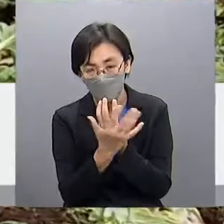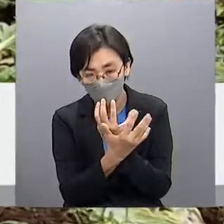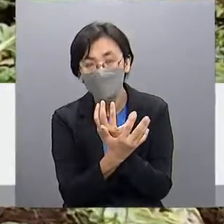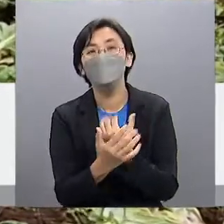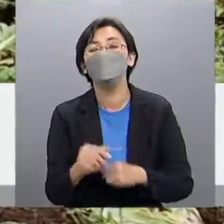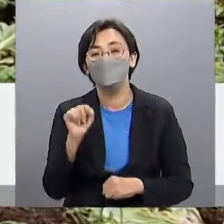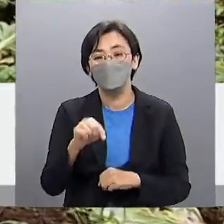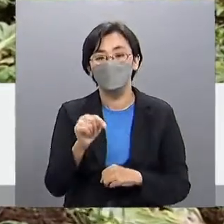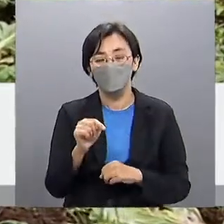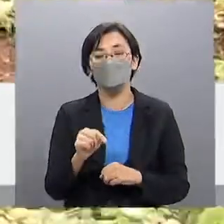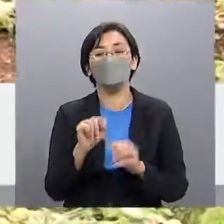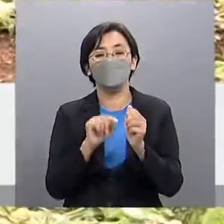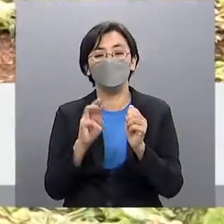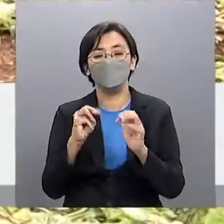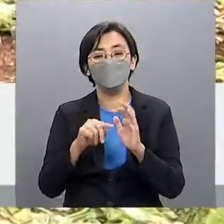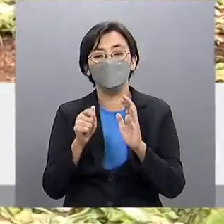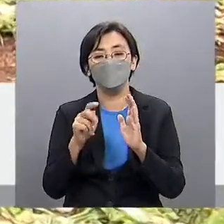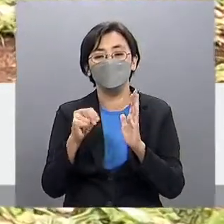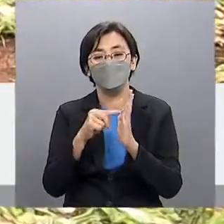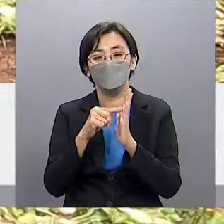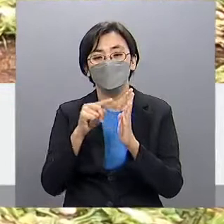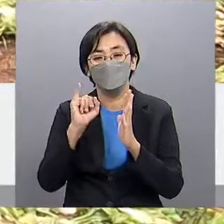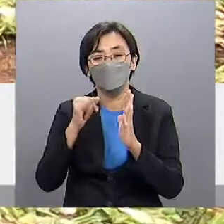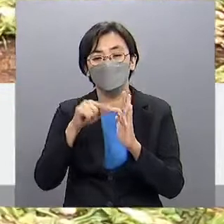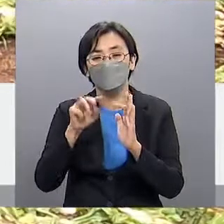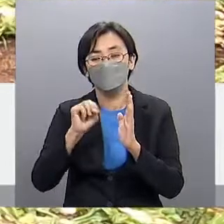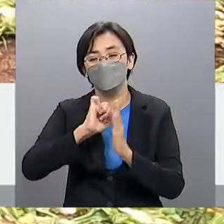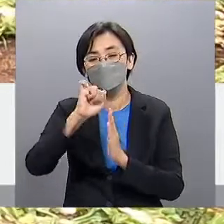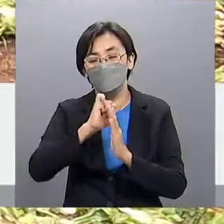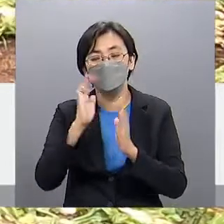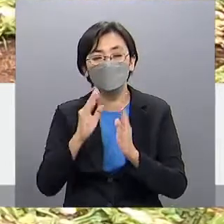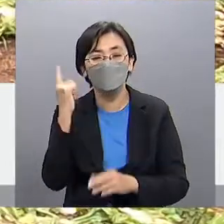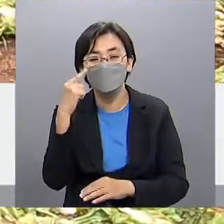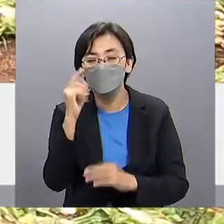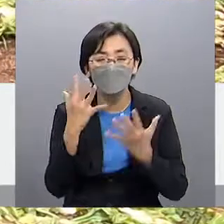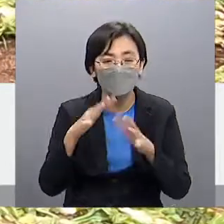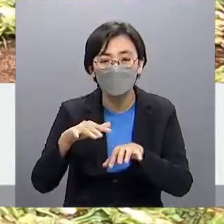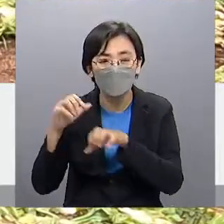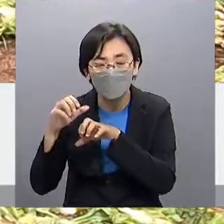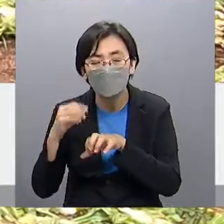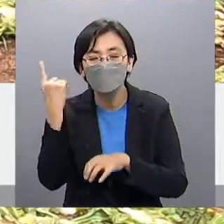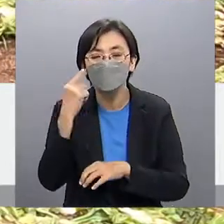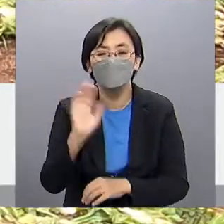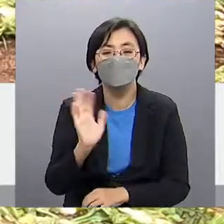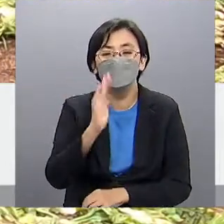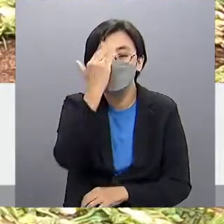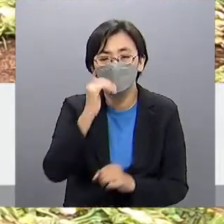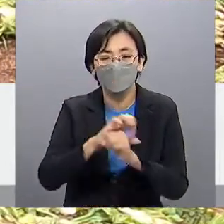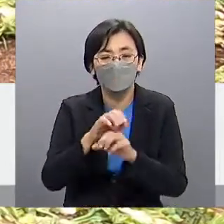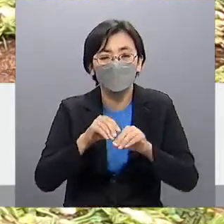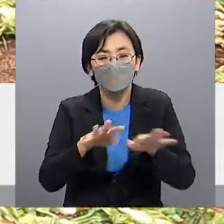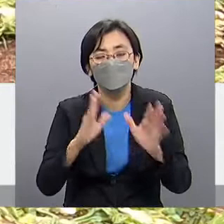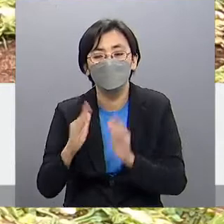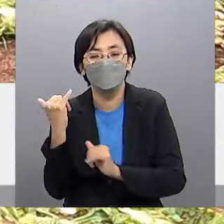ม่หลังไม่มีนักท่องเที่ยวเข้ามาใช้บริการห้องพักและเที่ยวเนื่องจากสถานการณ์โควิด -19 ตั้ง